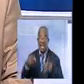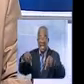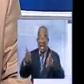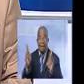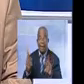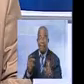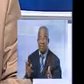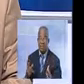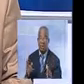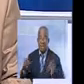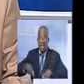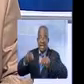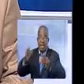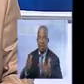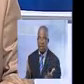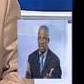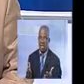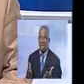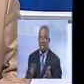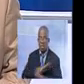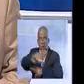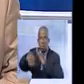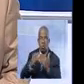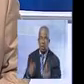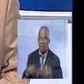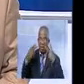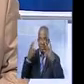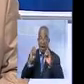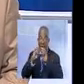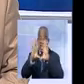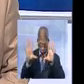1993 et 2012. Tenez, le gouvernement a engagé